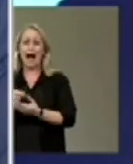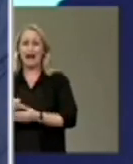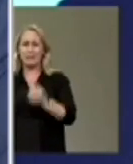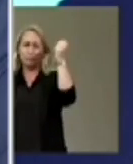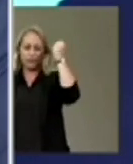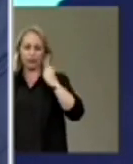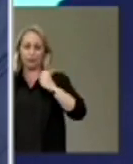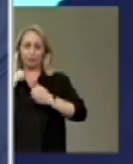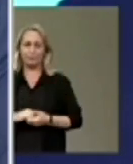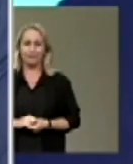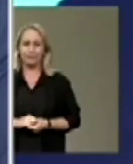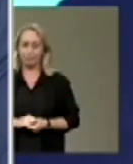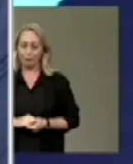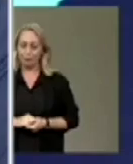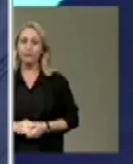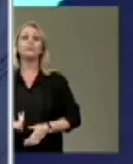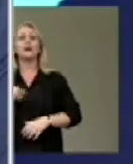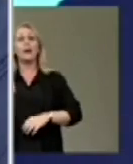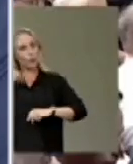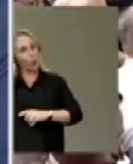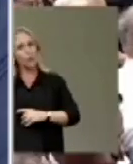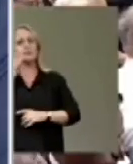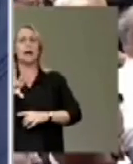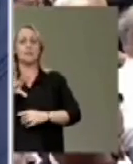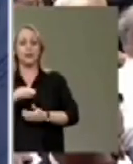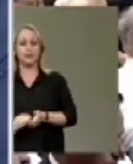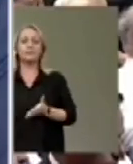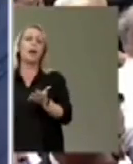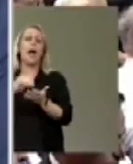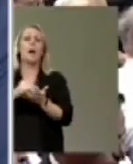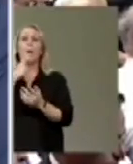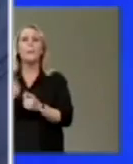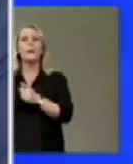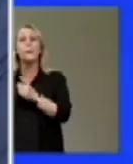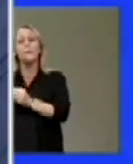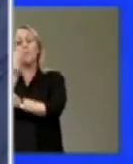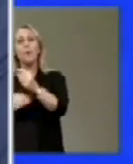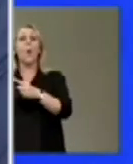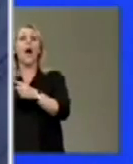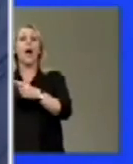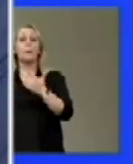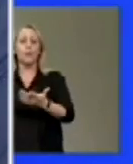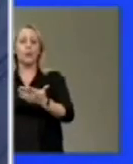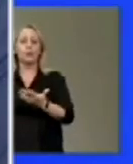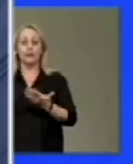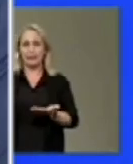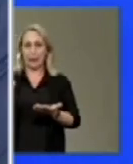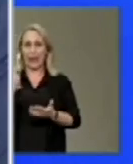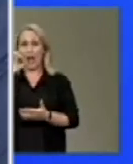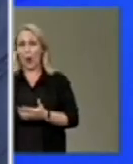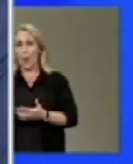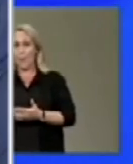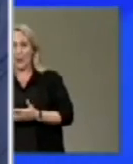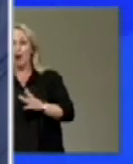εξίσωση μισθού ιδιωτικού και δημόσιου τομέα μήπως θα πρεπε να επιτέλους να επαναφέρουν τον 13ο και 14ου